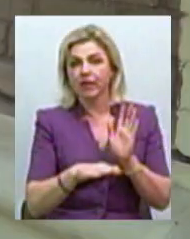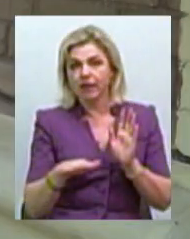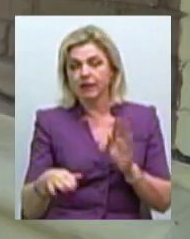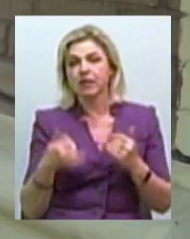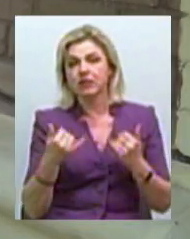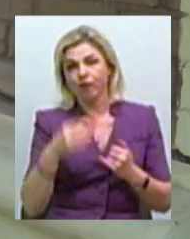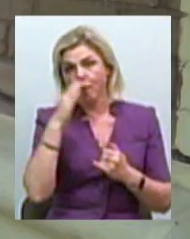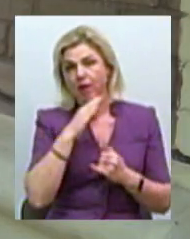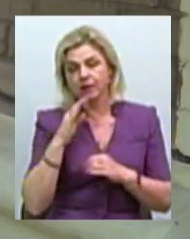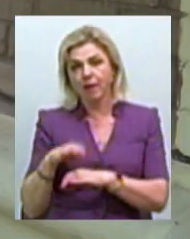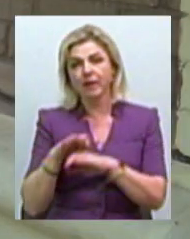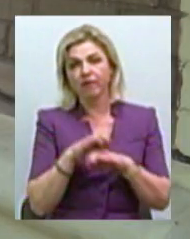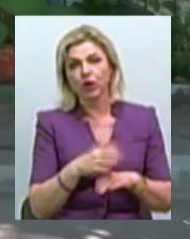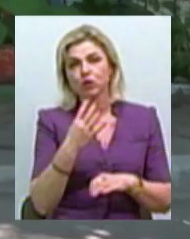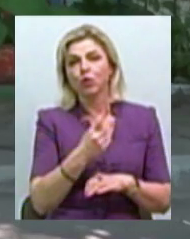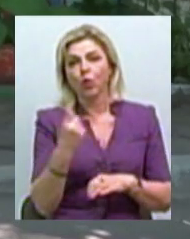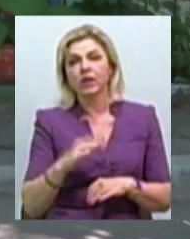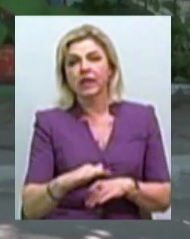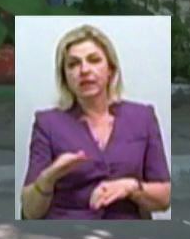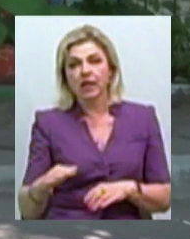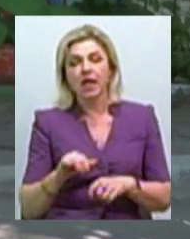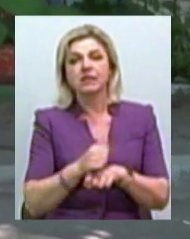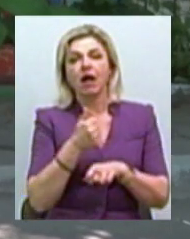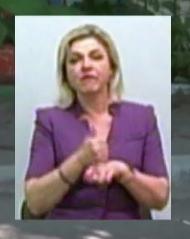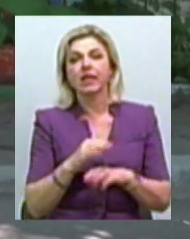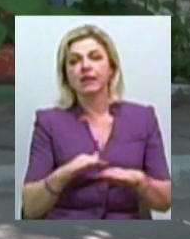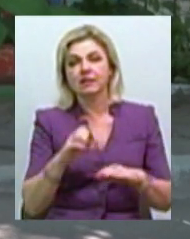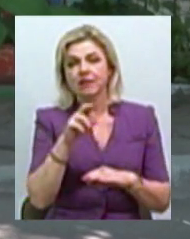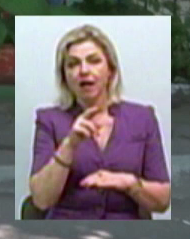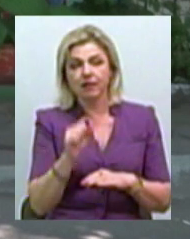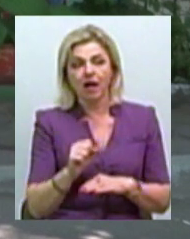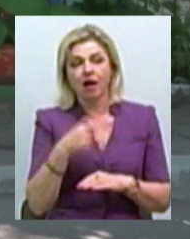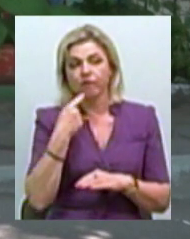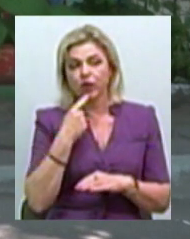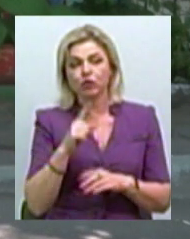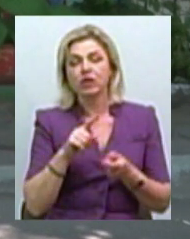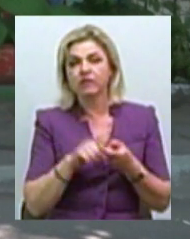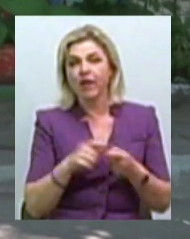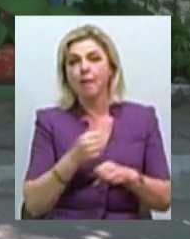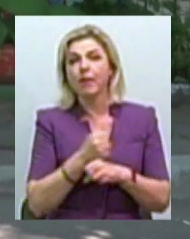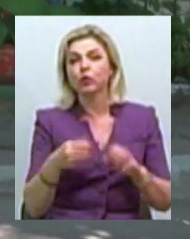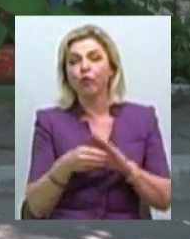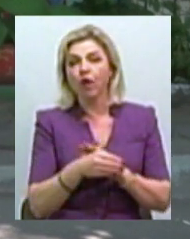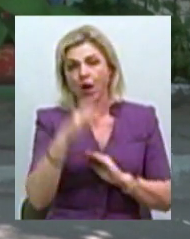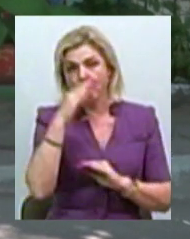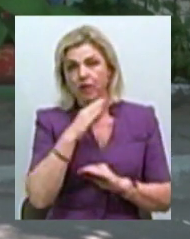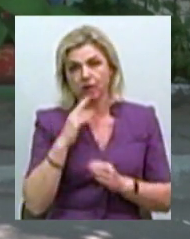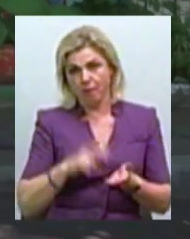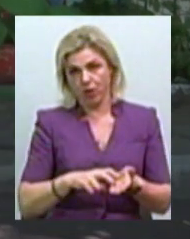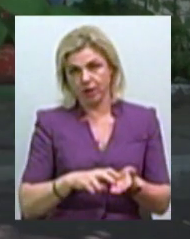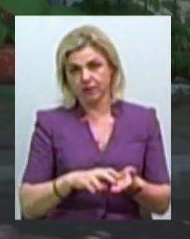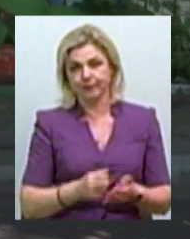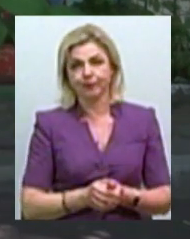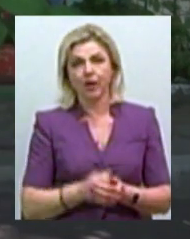сьогодні батьки привели 41 дитину. Завідувачка садочка Тетяна Янковська говорить, у зв'язку з мінуванням батьки бояться. Потім